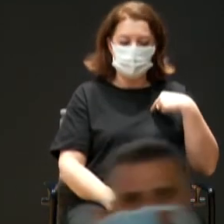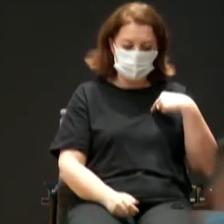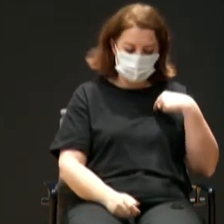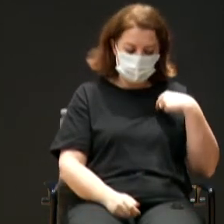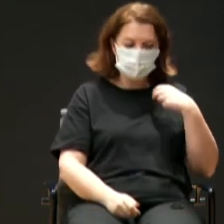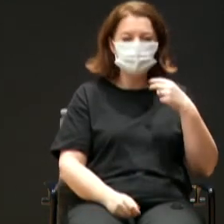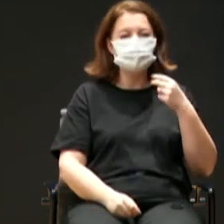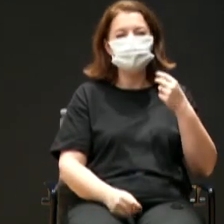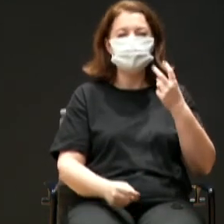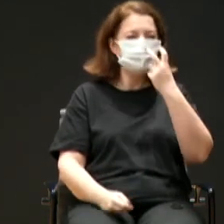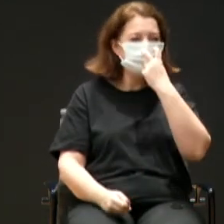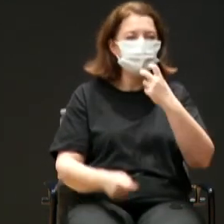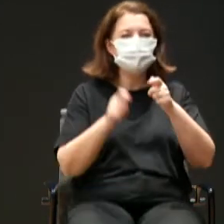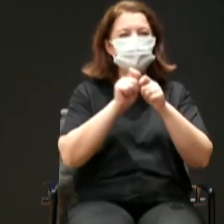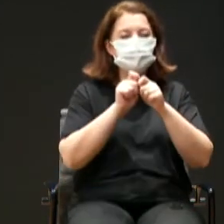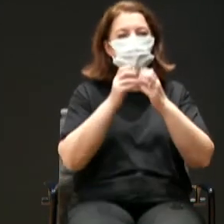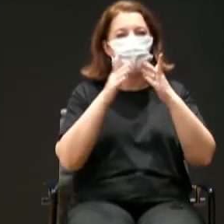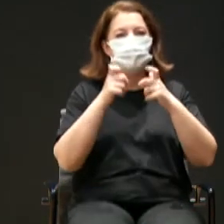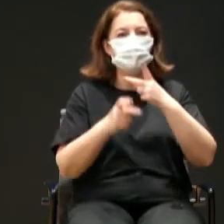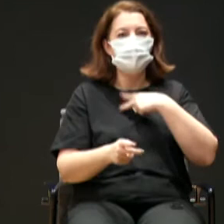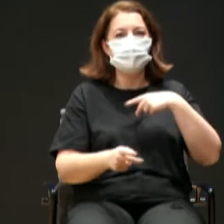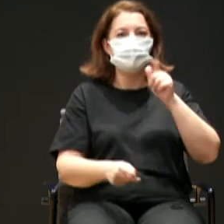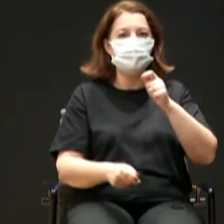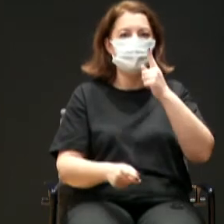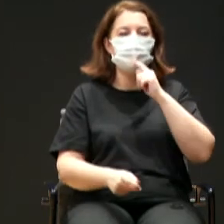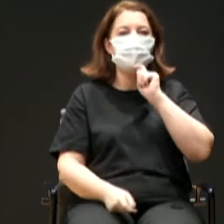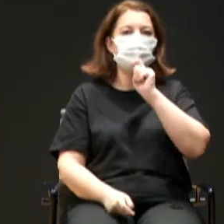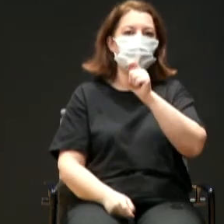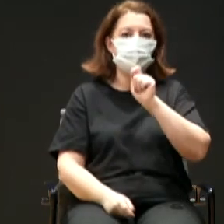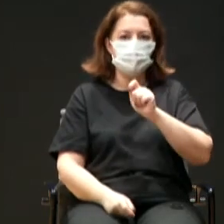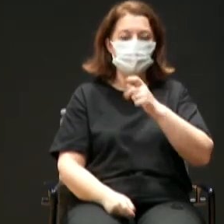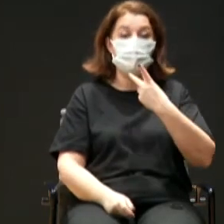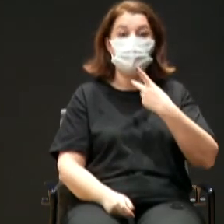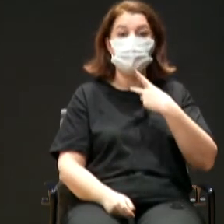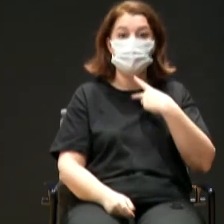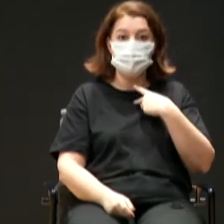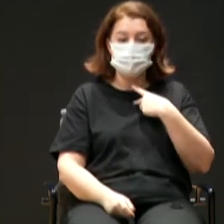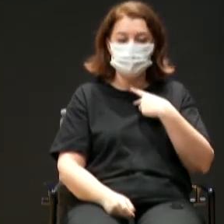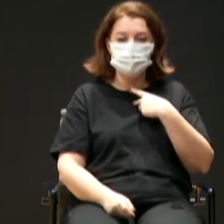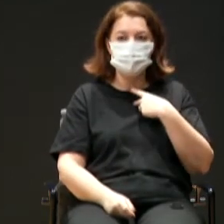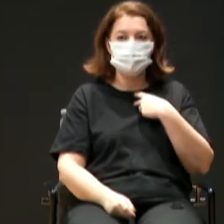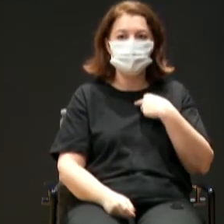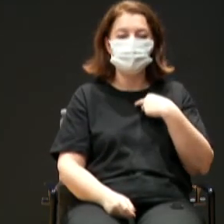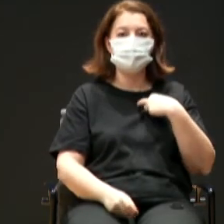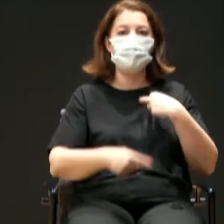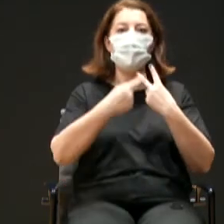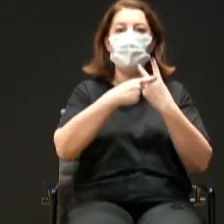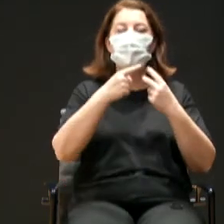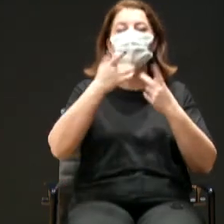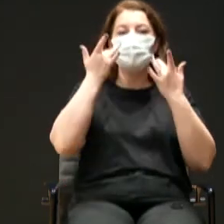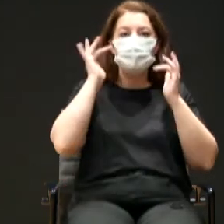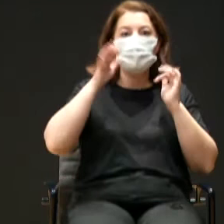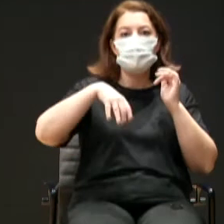ince işçiliğini Büyükşehir Belediyesi yapsın diye bir teklif getirdiniz. Bakın, biz Yakuplu Kültür